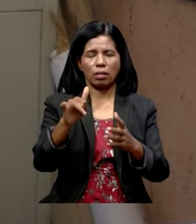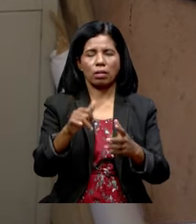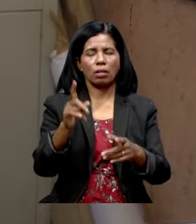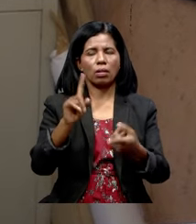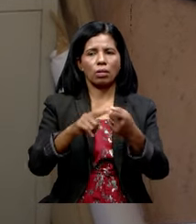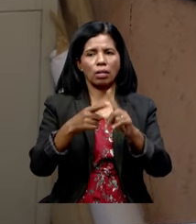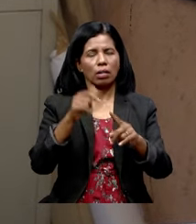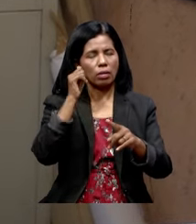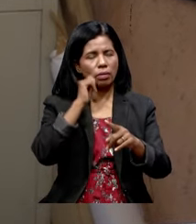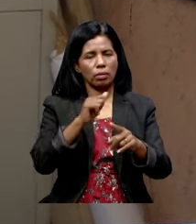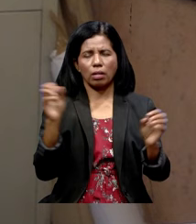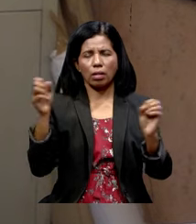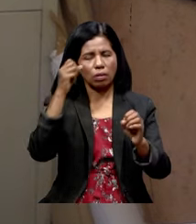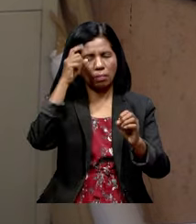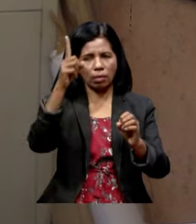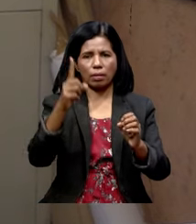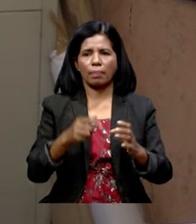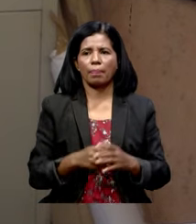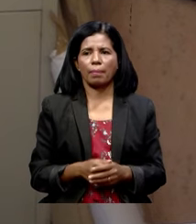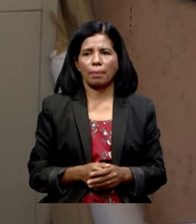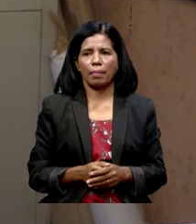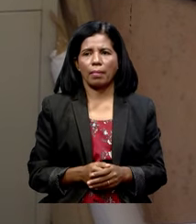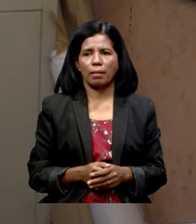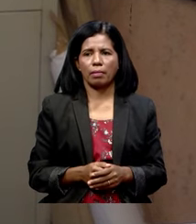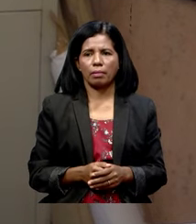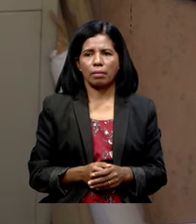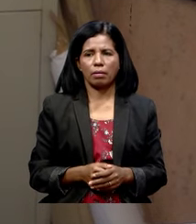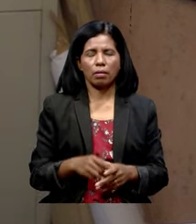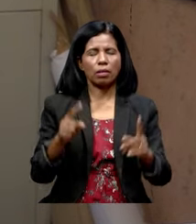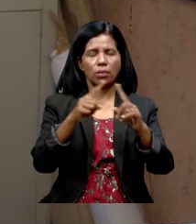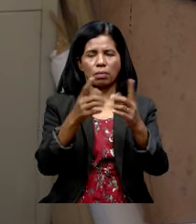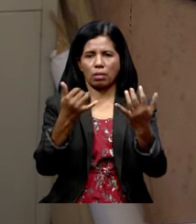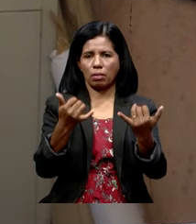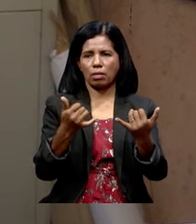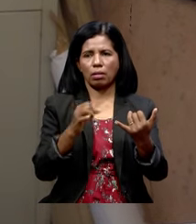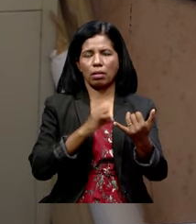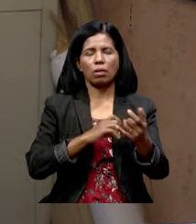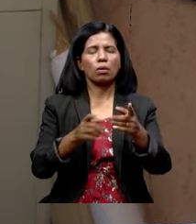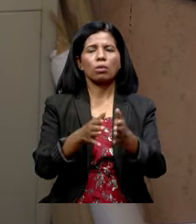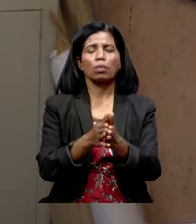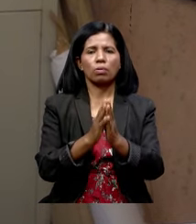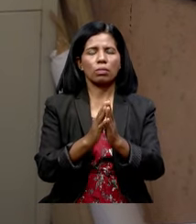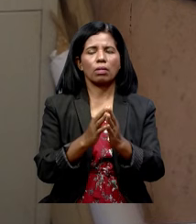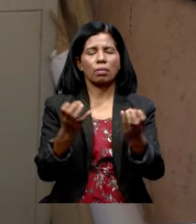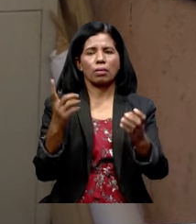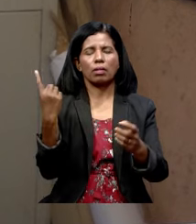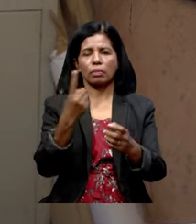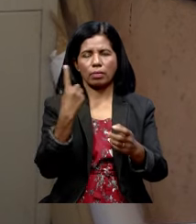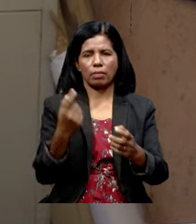ne makla comprene makne kan sa dene ma hau vamos to agora confirma da la hiramos na fatin